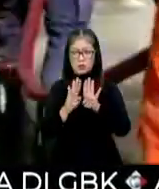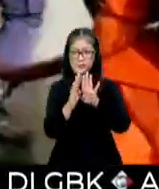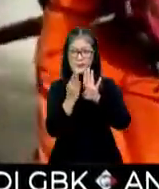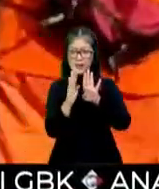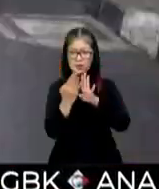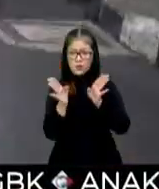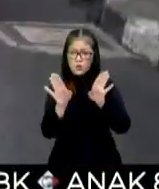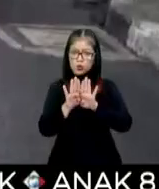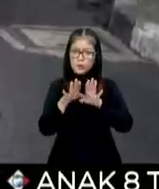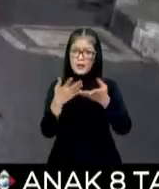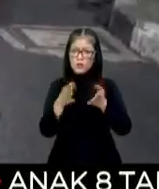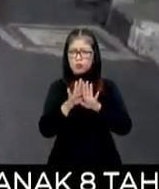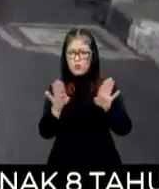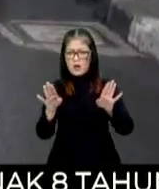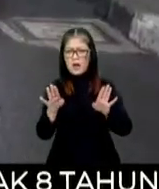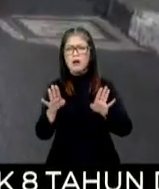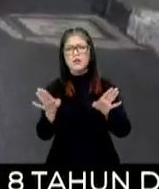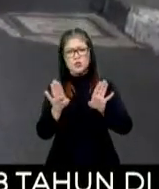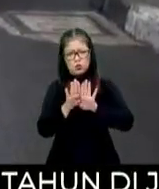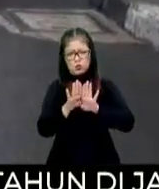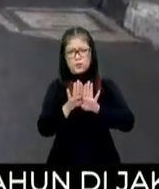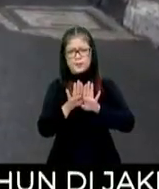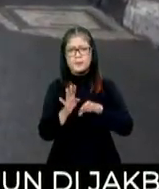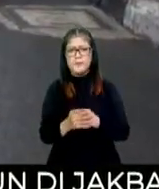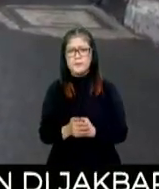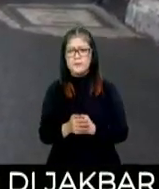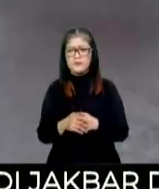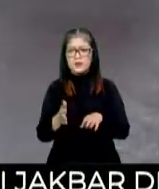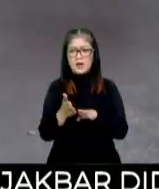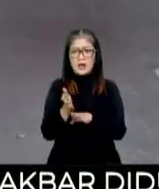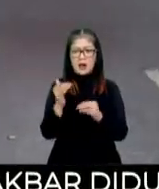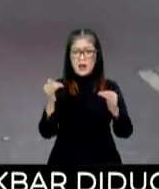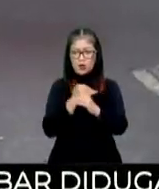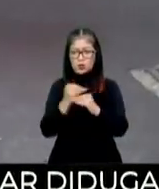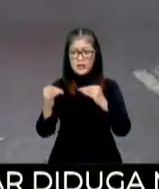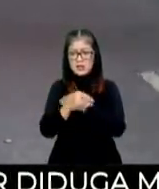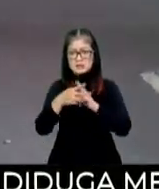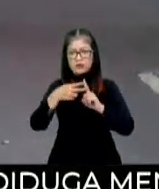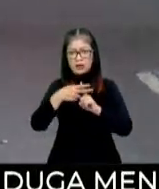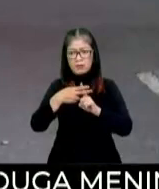Penyemprotan jalan untuk membersihkan tumpahan minyak goreng sempat membuat arus lalu lintas jalan Fatmawati Raya menuju